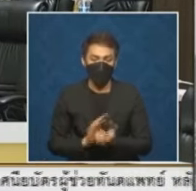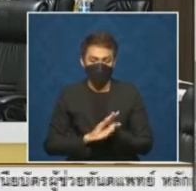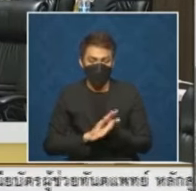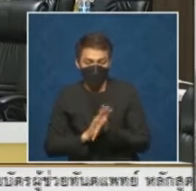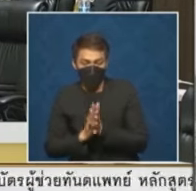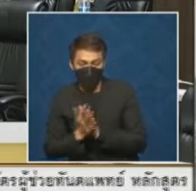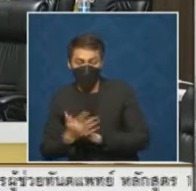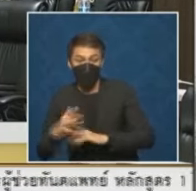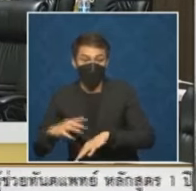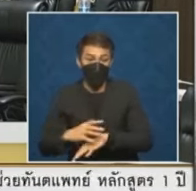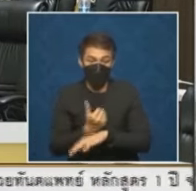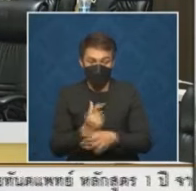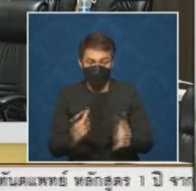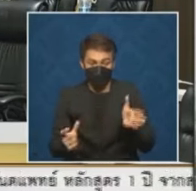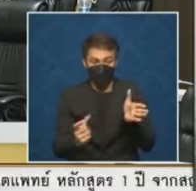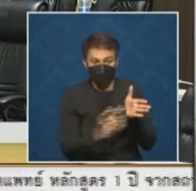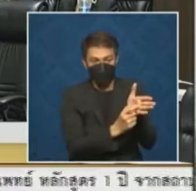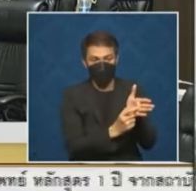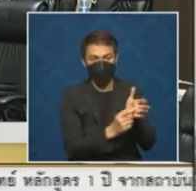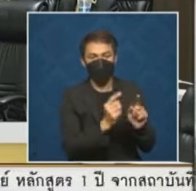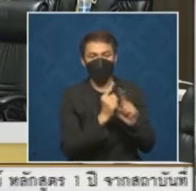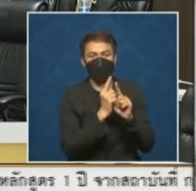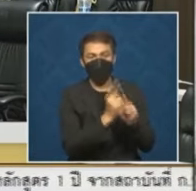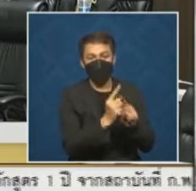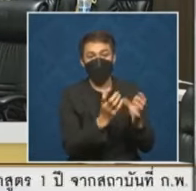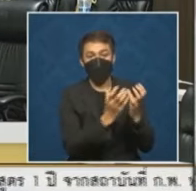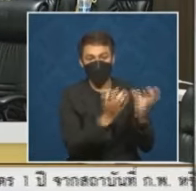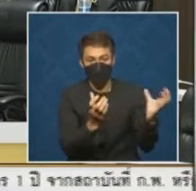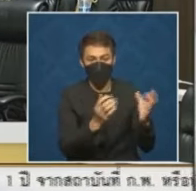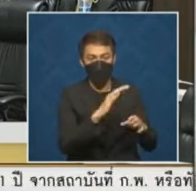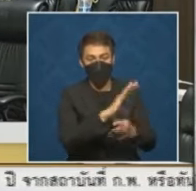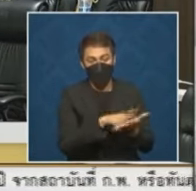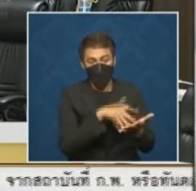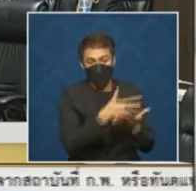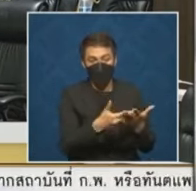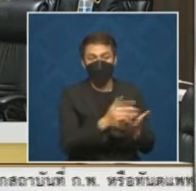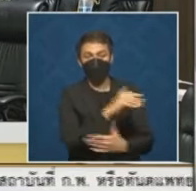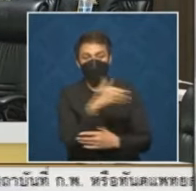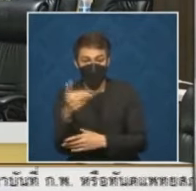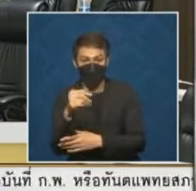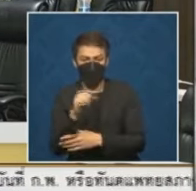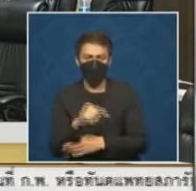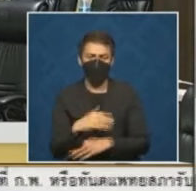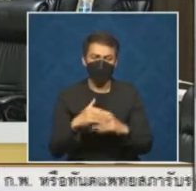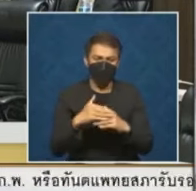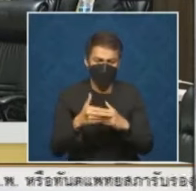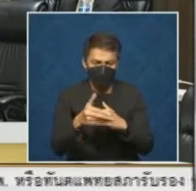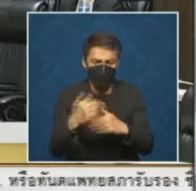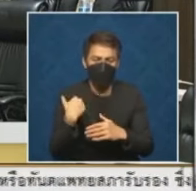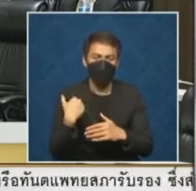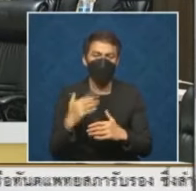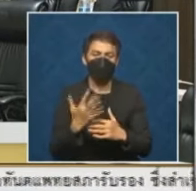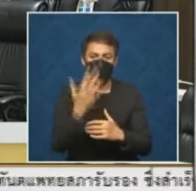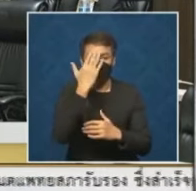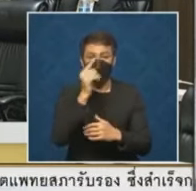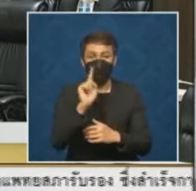านะอย่าคิดเสอะมาเป็นรัฐบาลเลย โหนี่คำแนะนำนะนี ่ย้ายคอกยกคลับเฮา